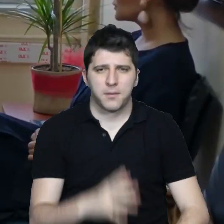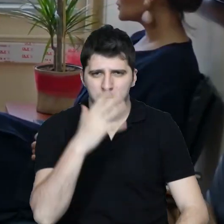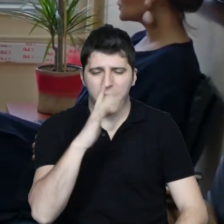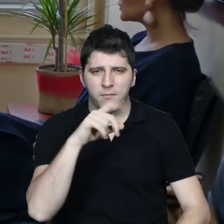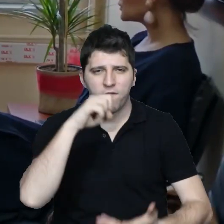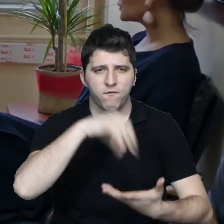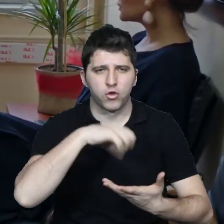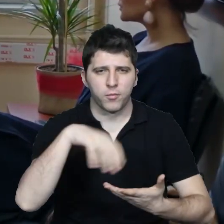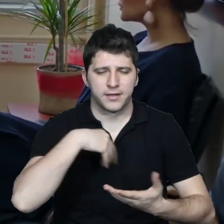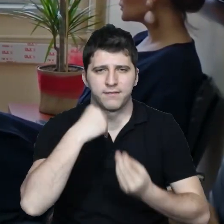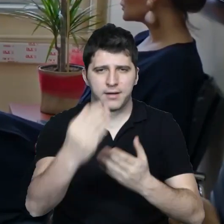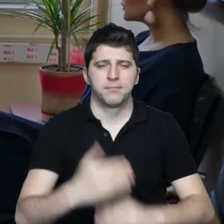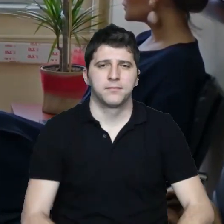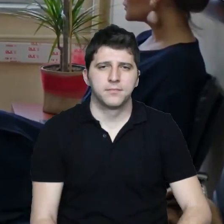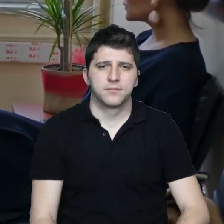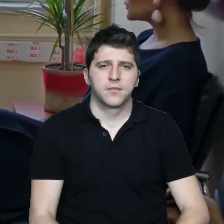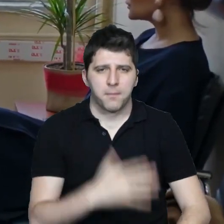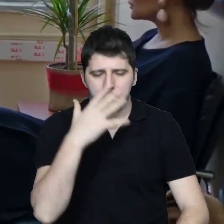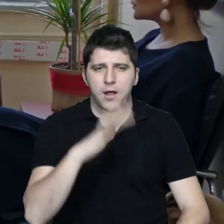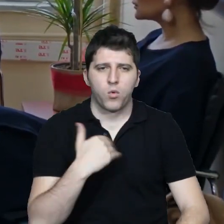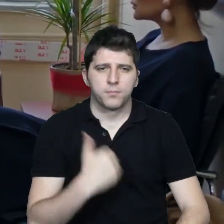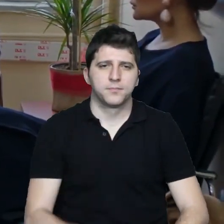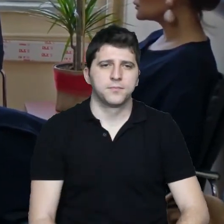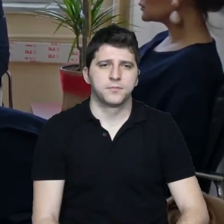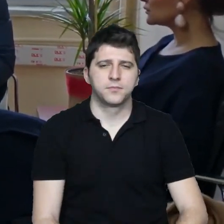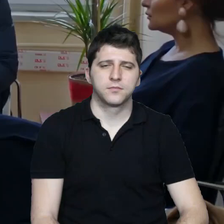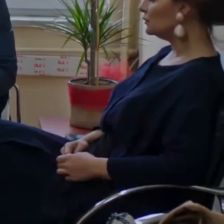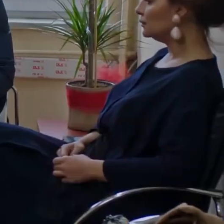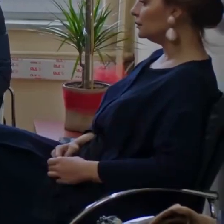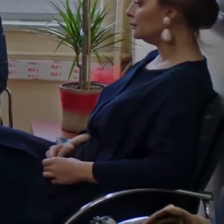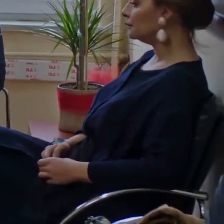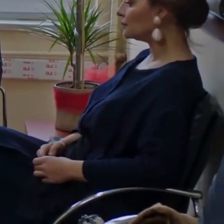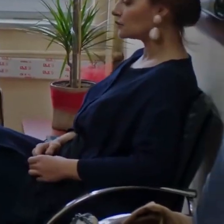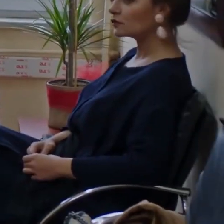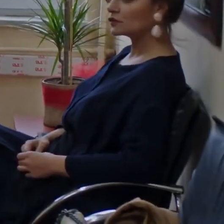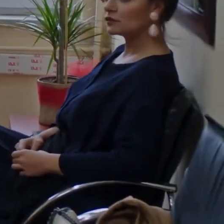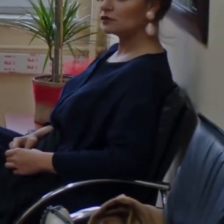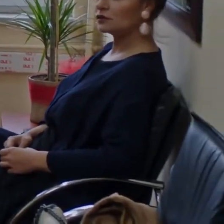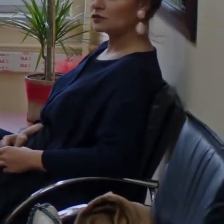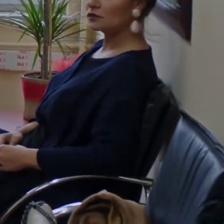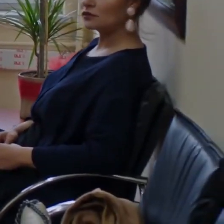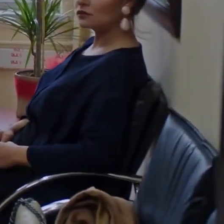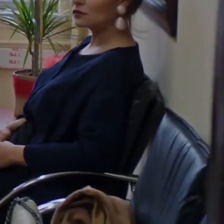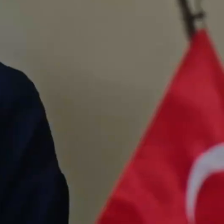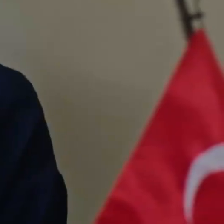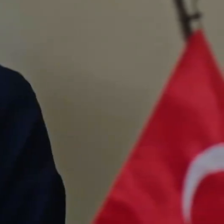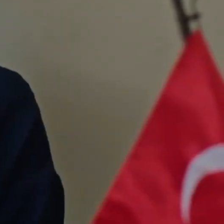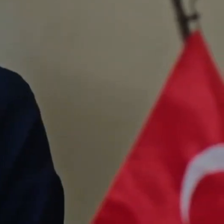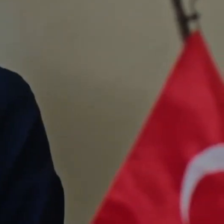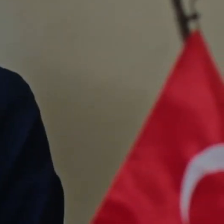bir fotokopisini verebilirim. Bekliyorum, tamam. Takım elbiseli adam kalktı. Alev ile İbrahim dar odada